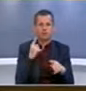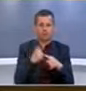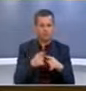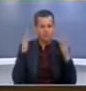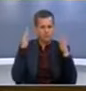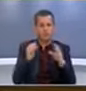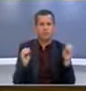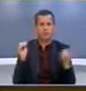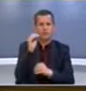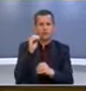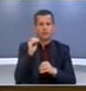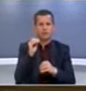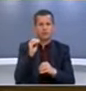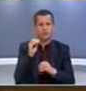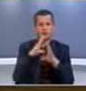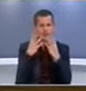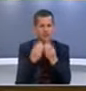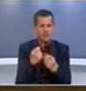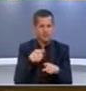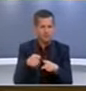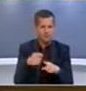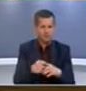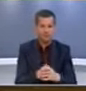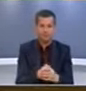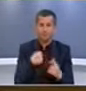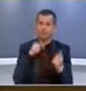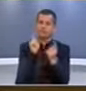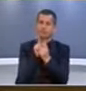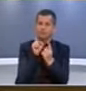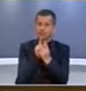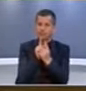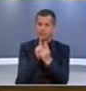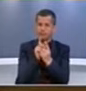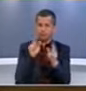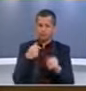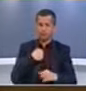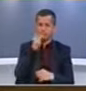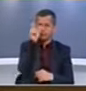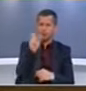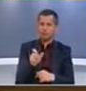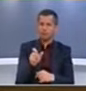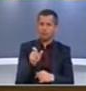makim rabar gat takim pas